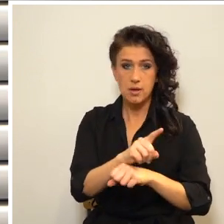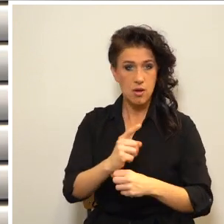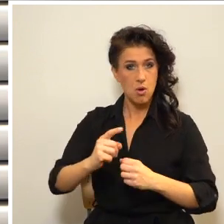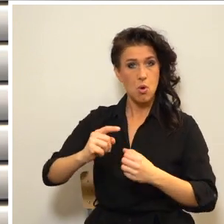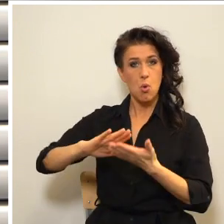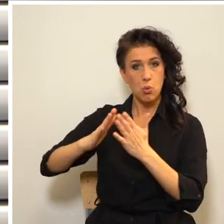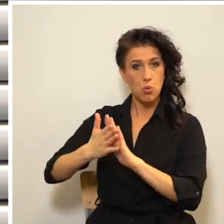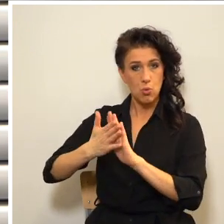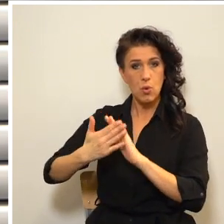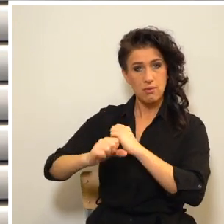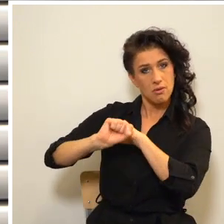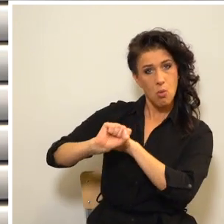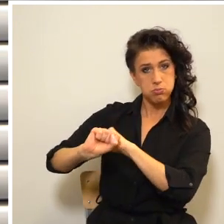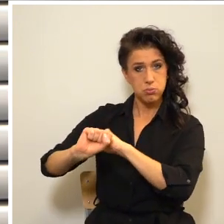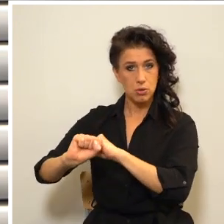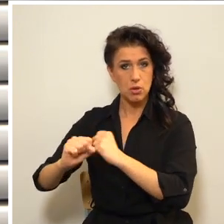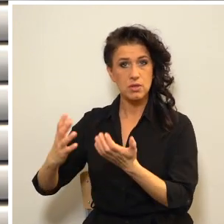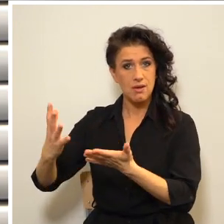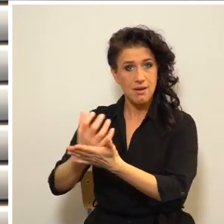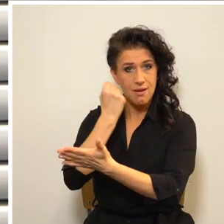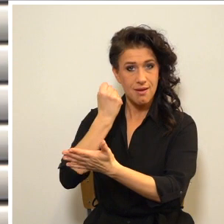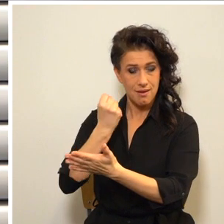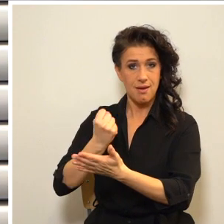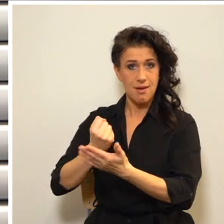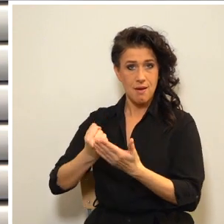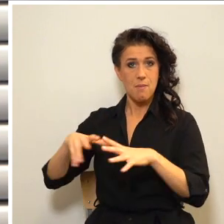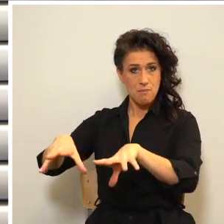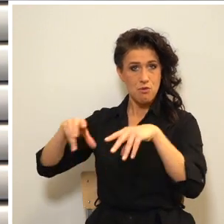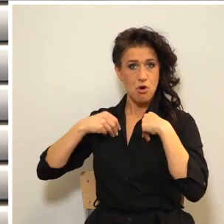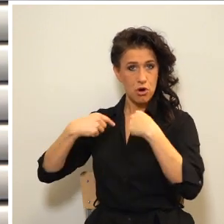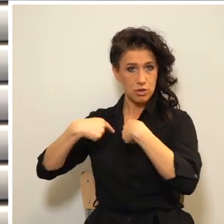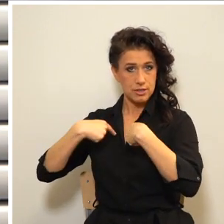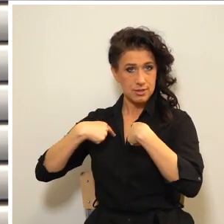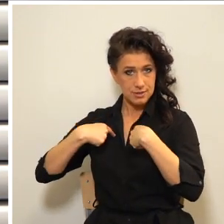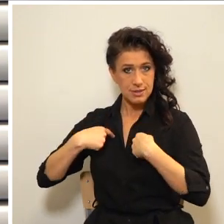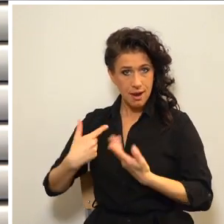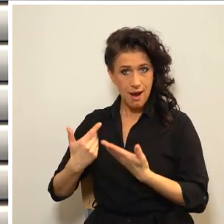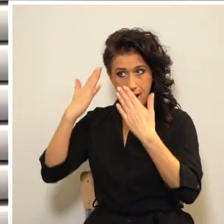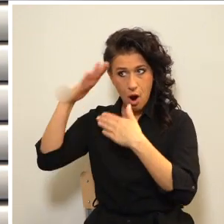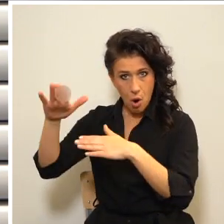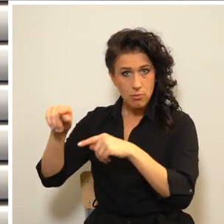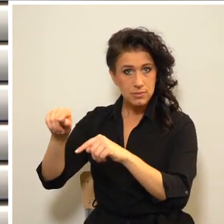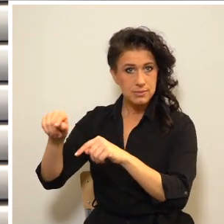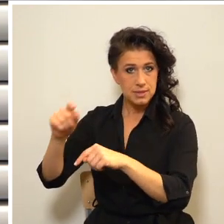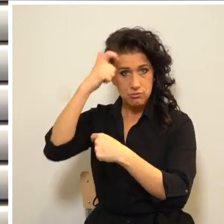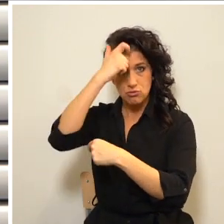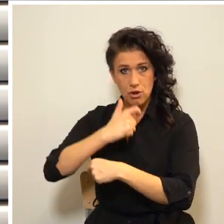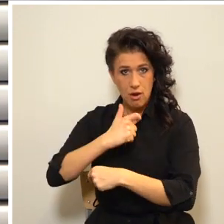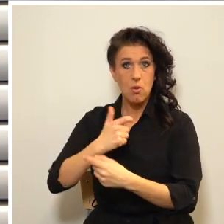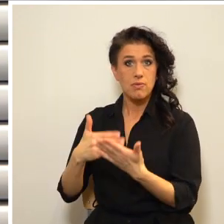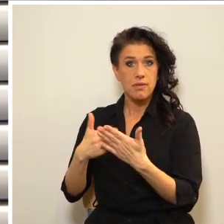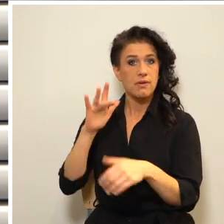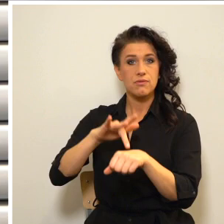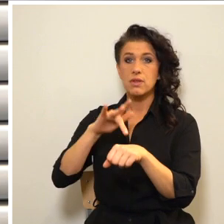jeżeli wytłumienie reakcji biorcy stworzyły warunki na to żeby wyniki przeszczepiania